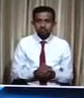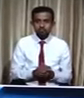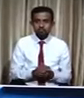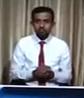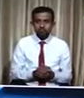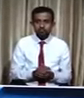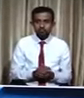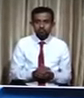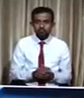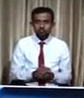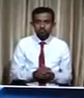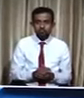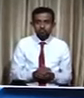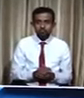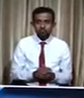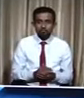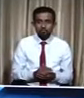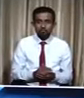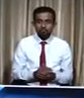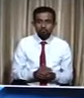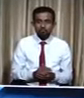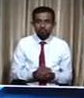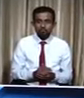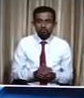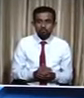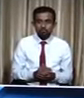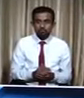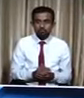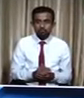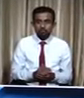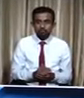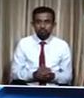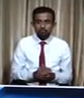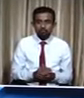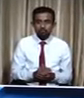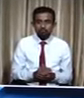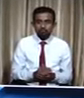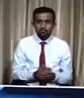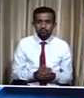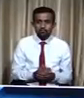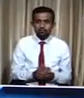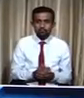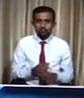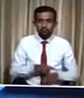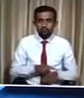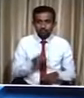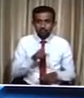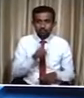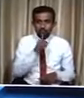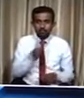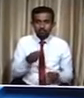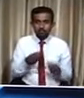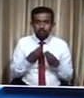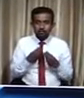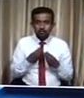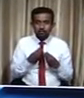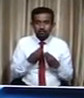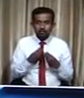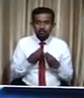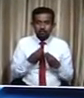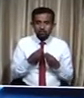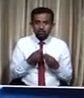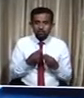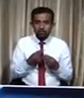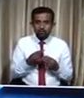நந்திகடா கலப்புவே மறைச்ச எல்டிடி தாஸ்தவாதி வேணுவேன் வினாடியே நிசப்தாவே இல்லலாம் எங்க சம்பூர்ண வேறதி